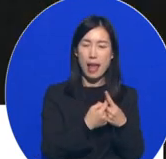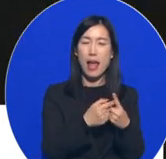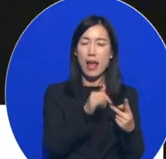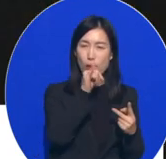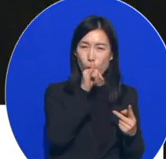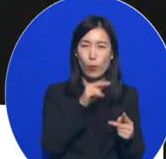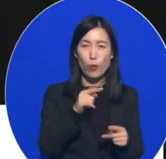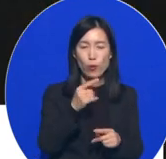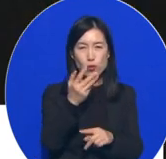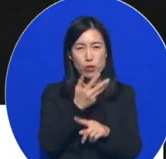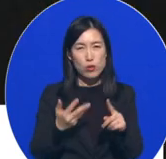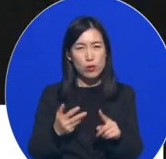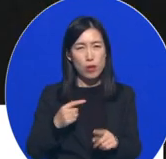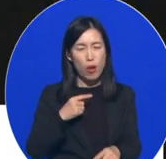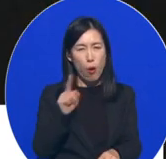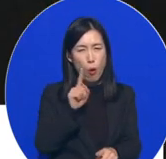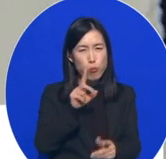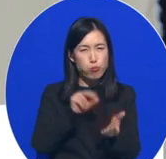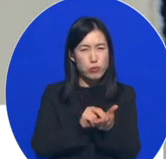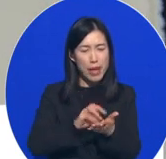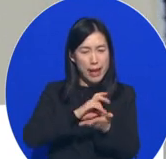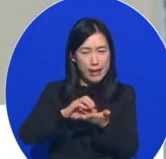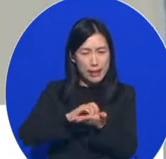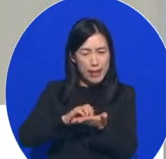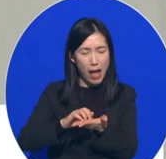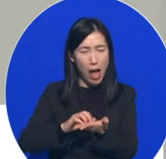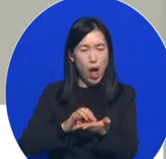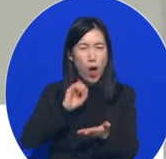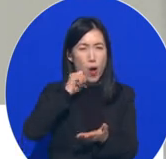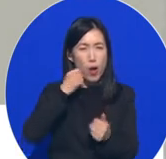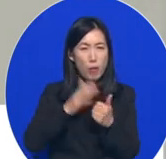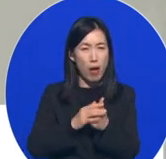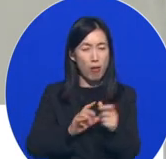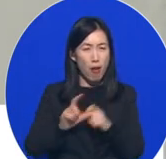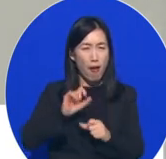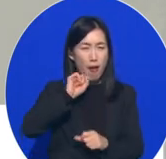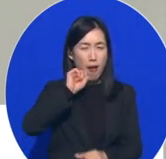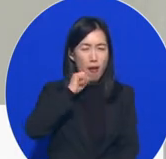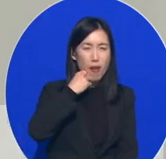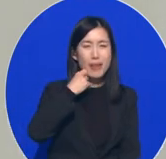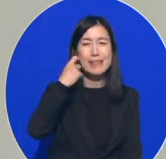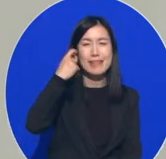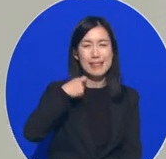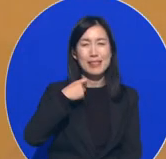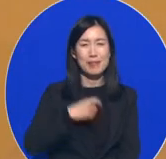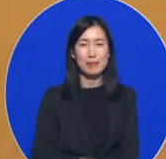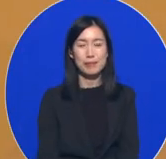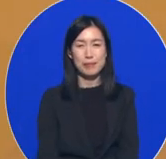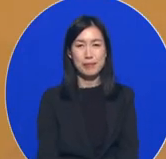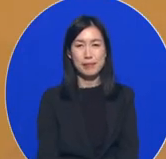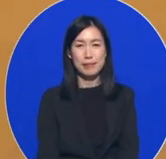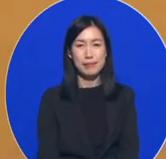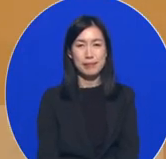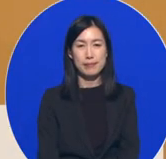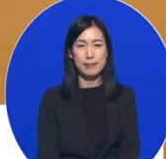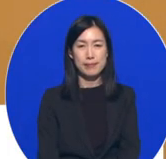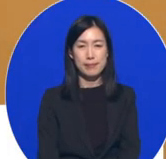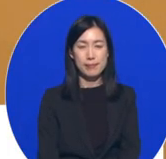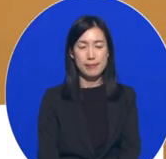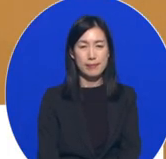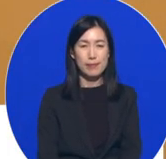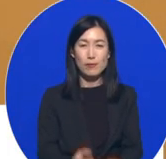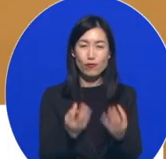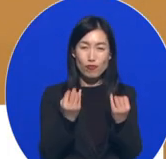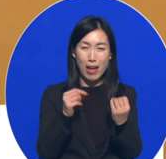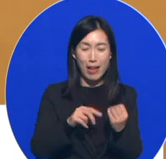출제되는데 일부 문항은 계산 과정이 까다로워 체감 난도를 높인 것으로 나타났습니다 소위 킬러